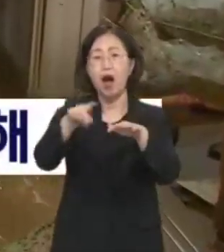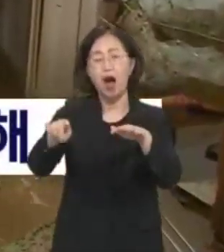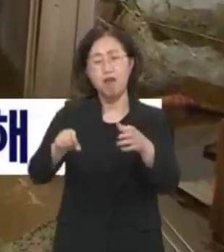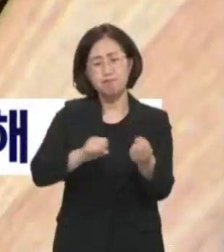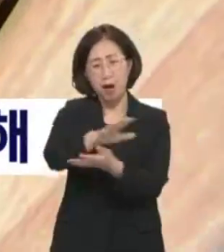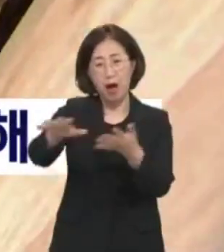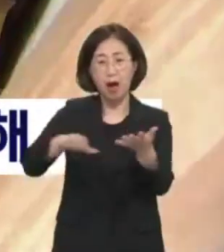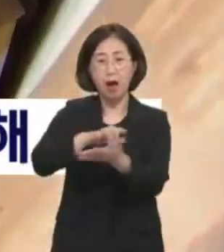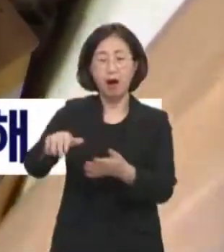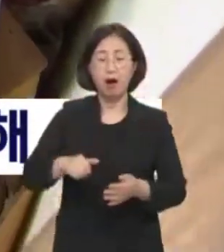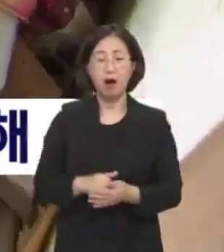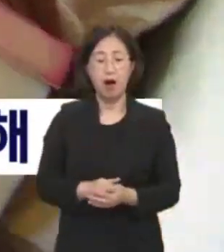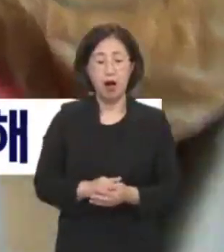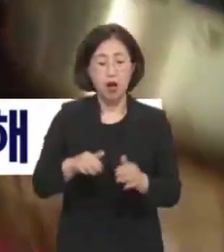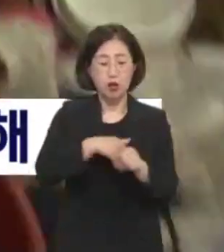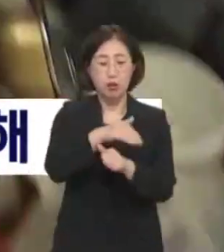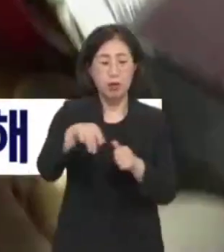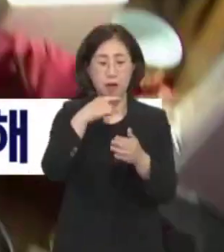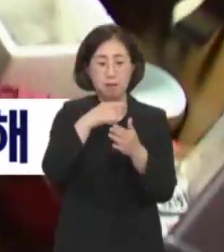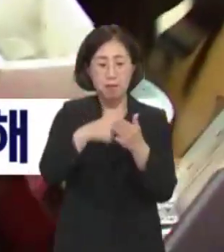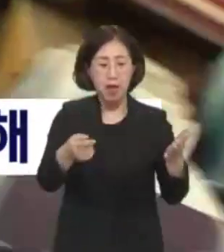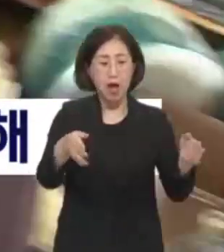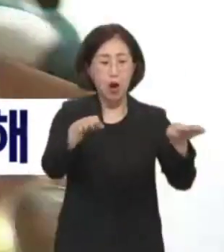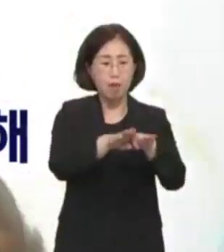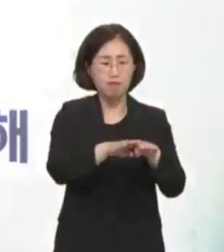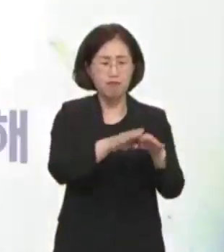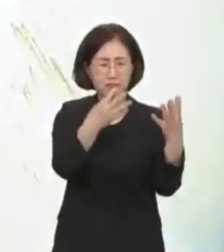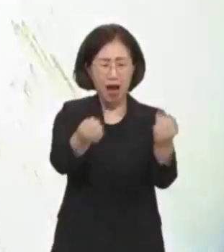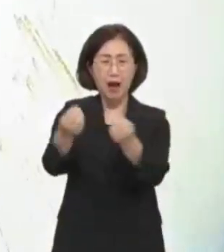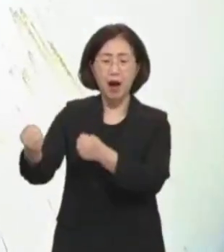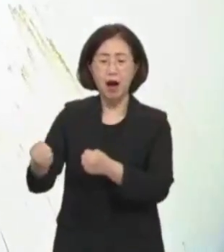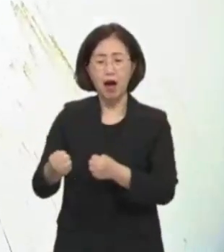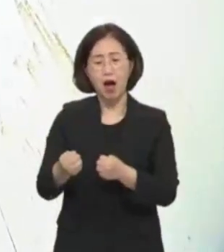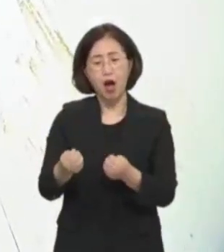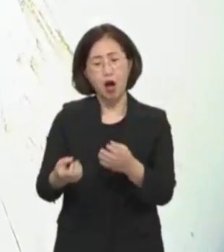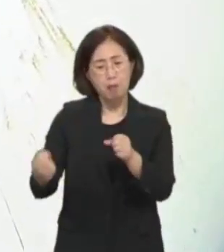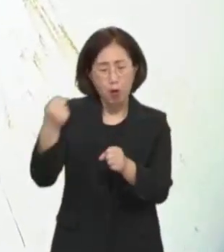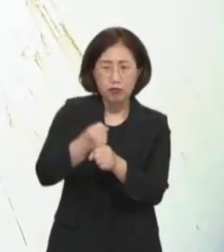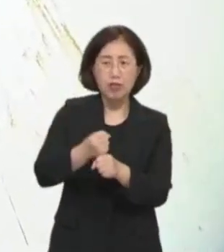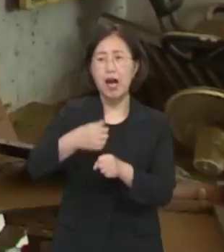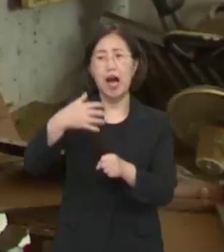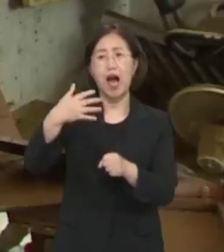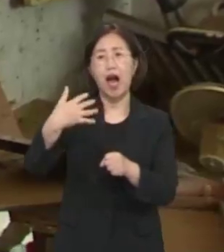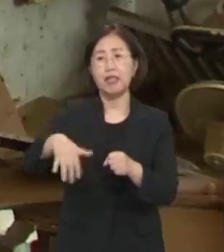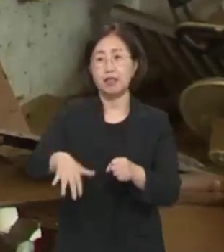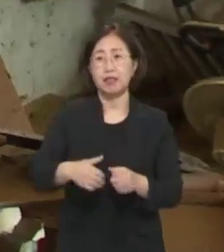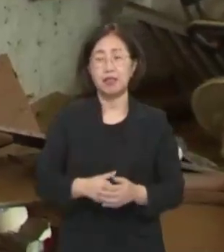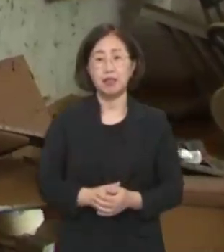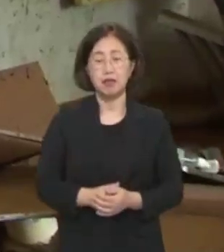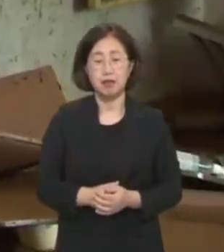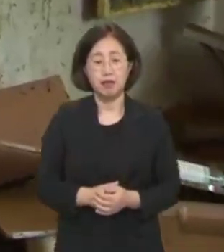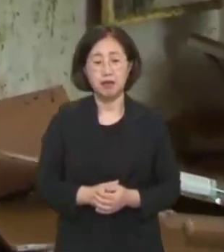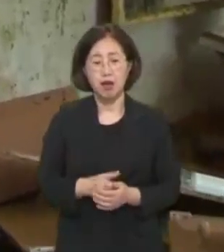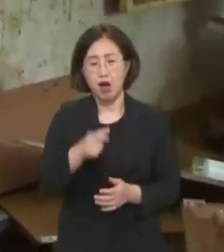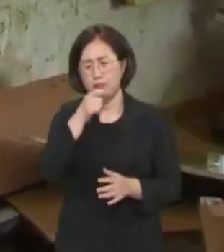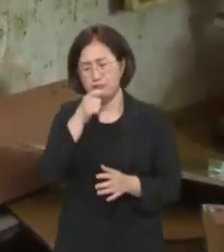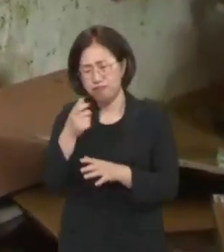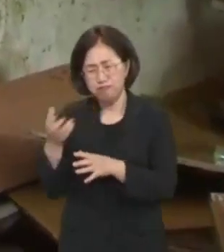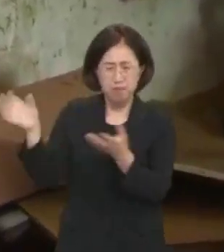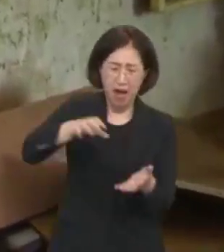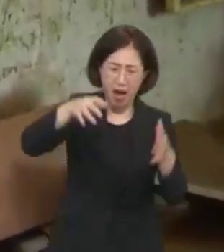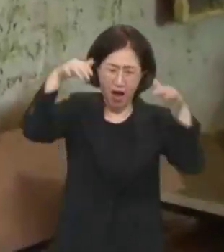됐습니다. 주변에 피해를 입은 건물이 워낙 많다 보니 복구는 시작도 못했습니다. 그야말로 물폭탄을 맞은